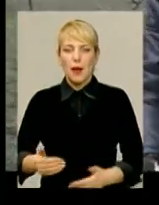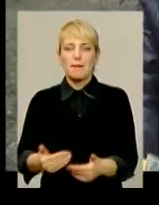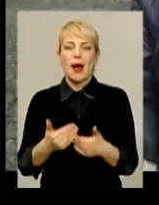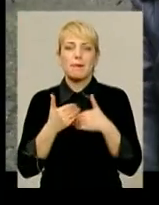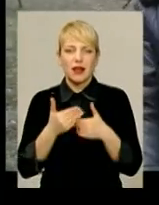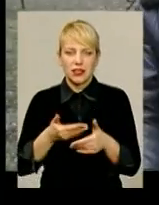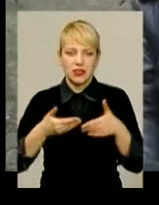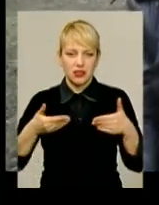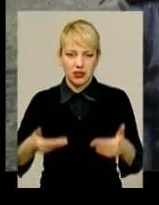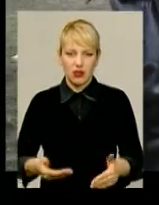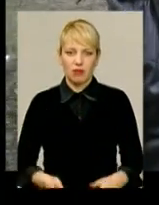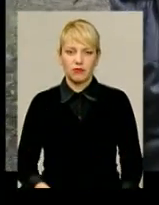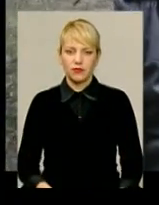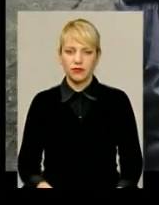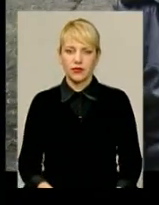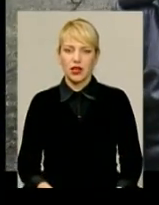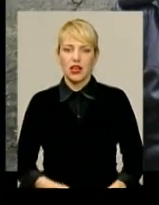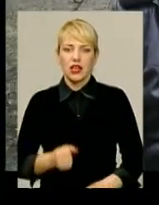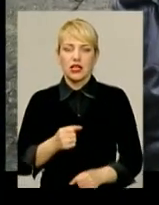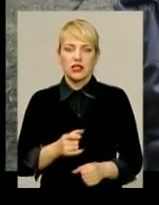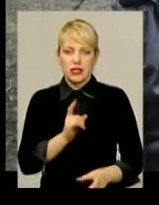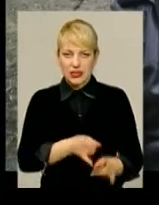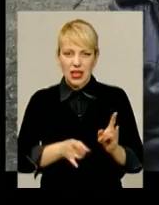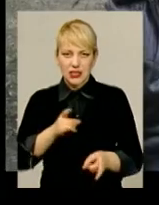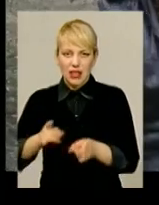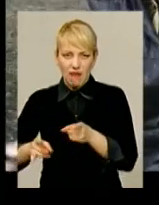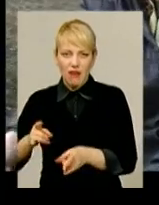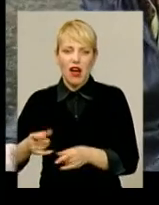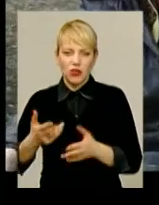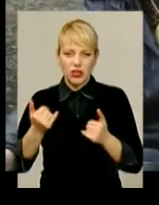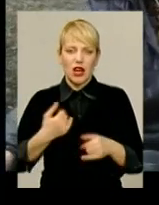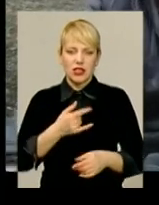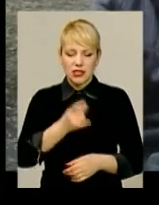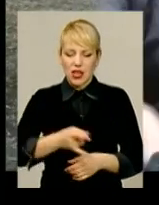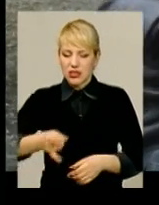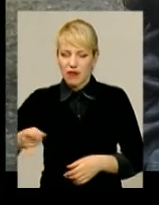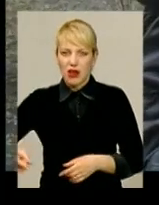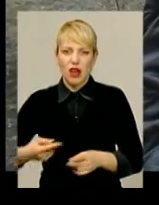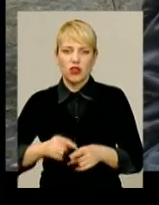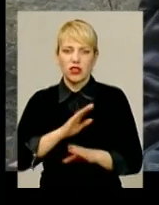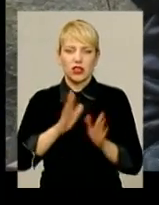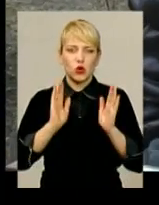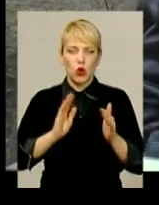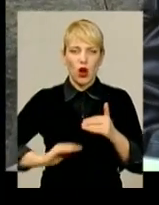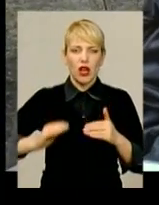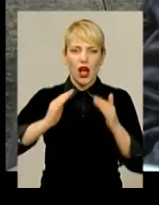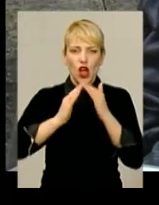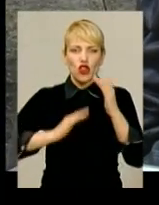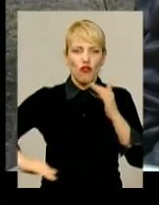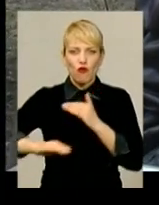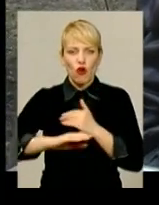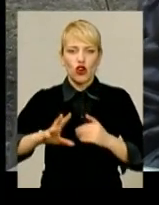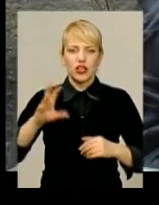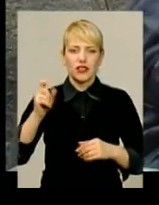Помогіть нам! Заставляють двір? Да. Так, головне не тільки двір. І заставить